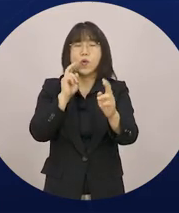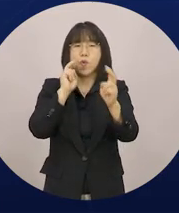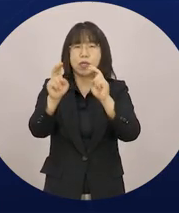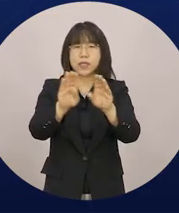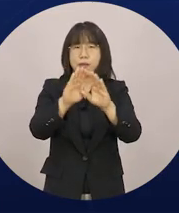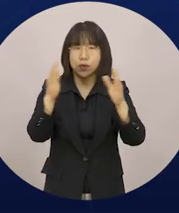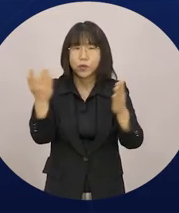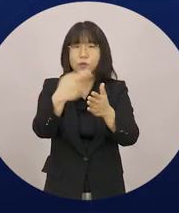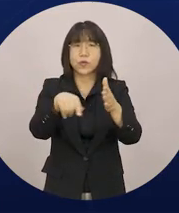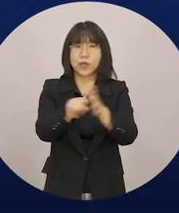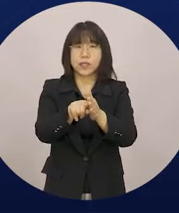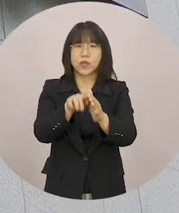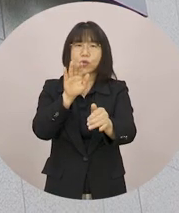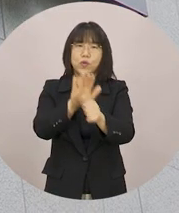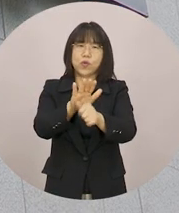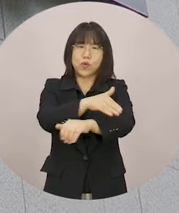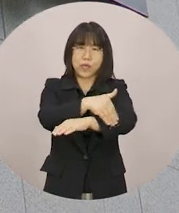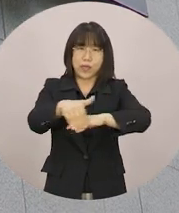예정입니다